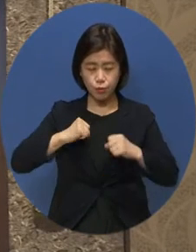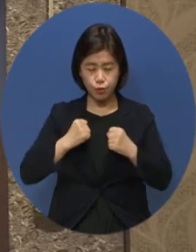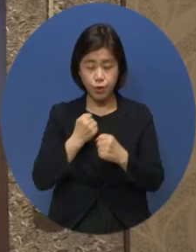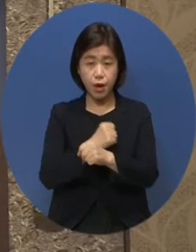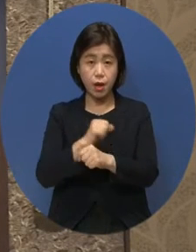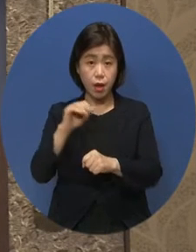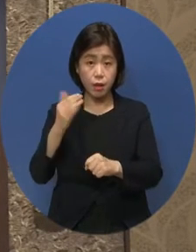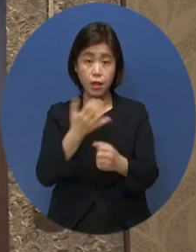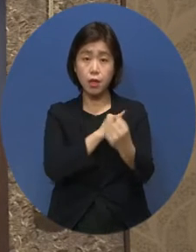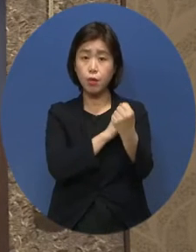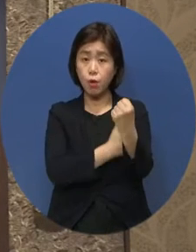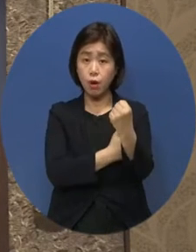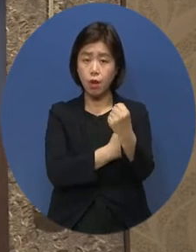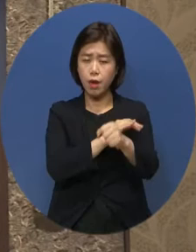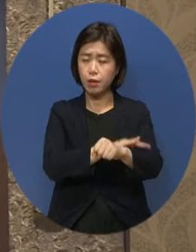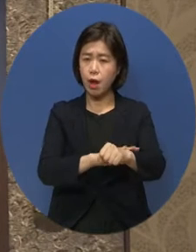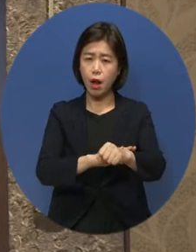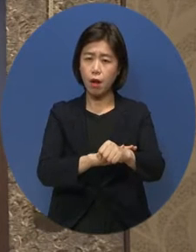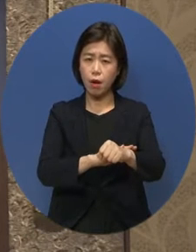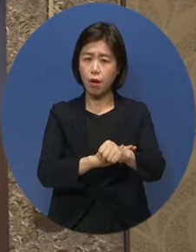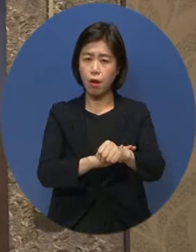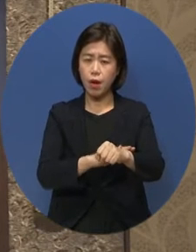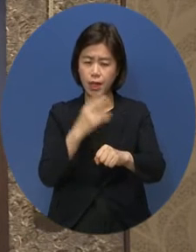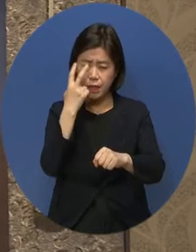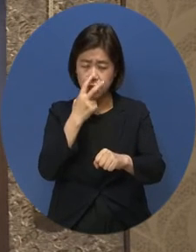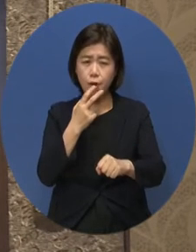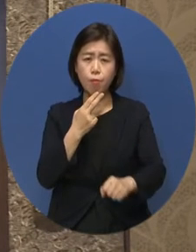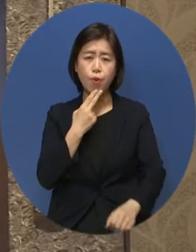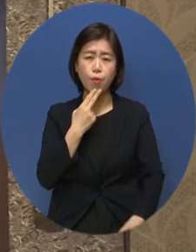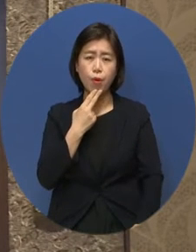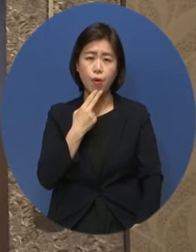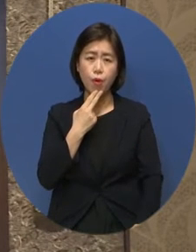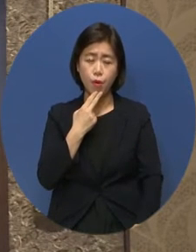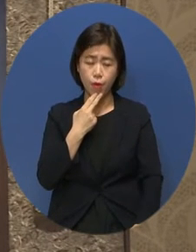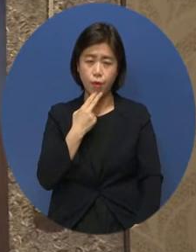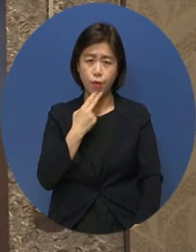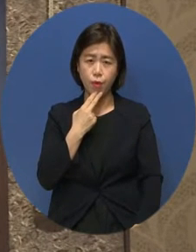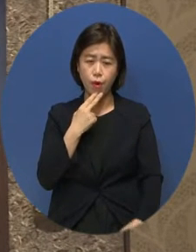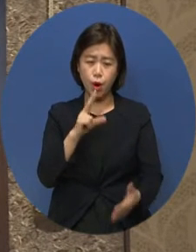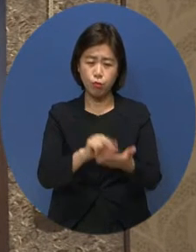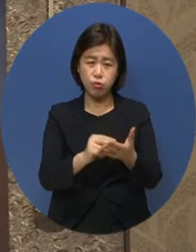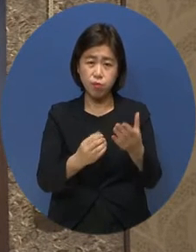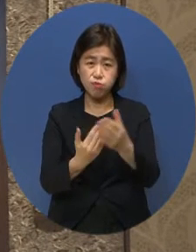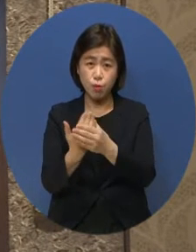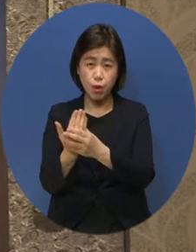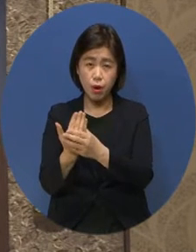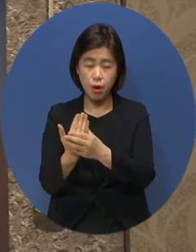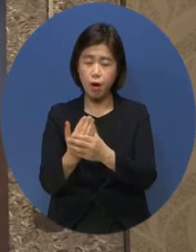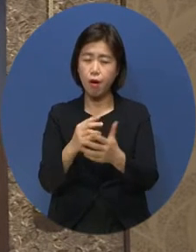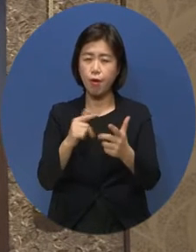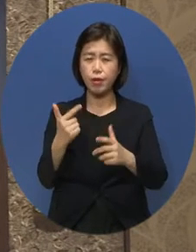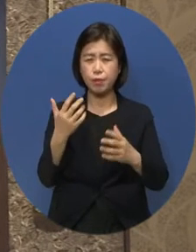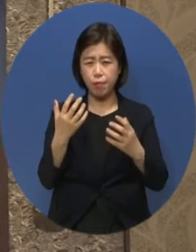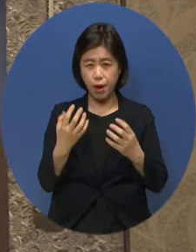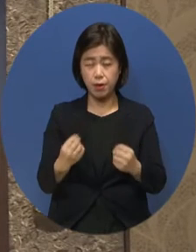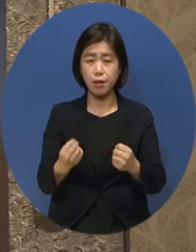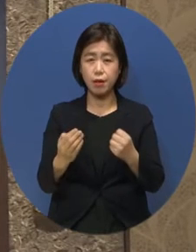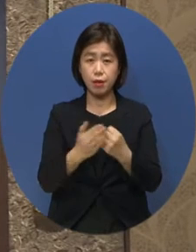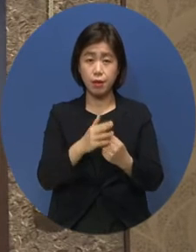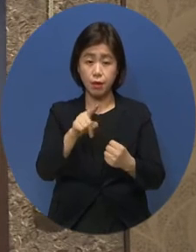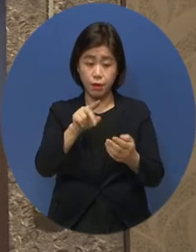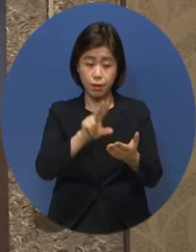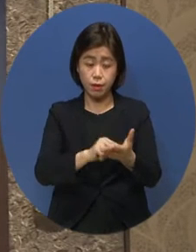그런 안타까운 사례가 많이 일어나고 있는데 어 인권 언의 인권 문제에 참여할 수 있는 심히 너무 단